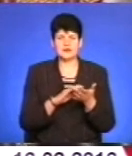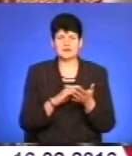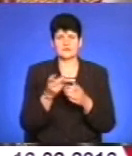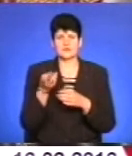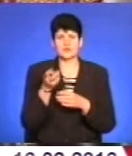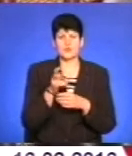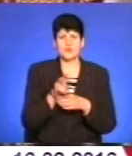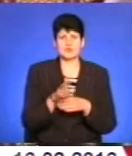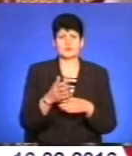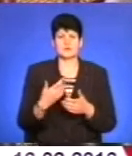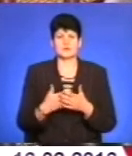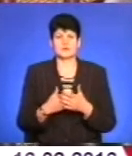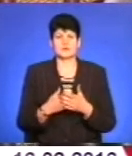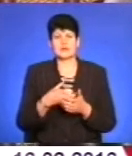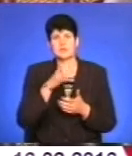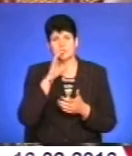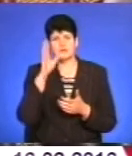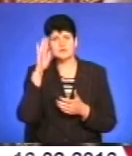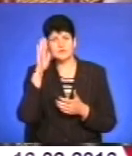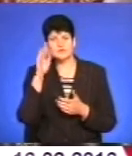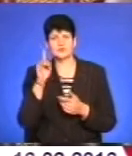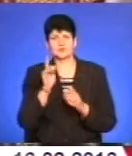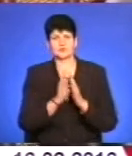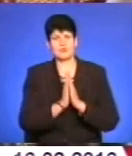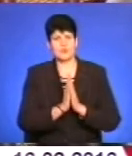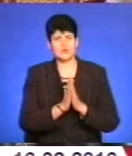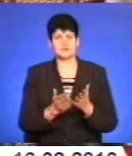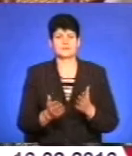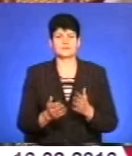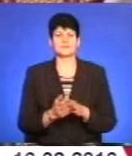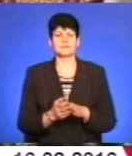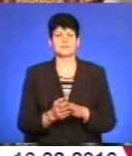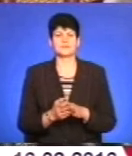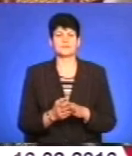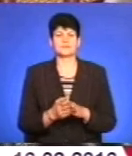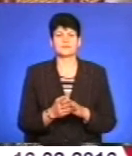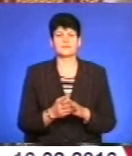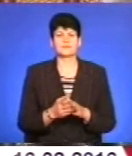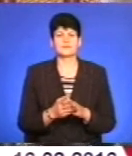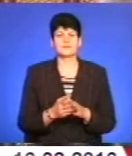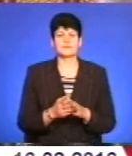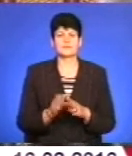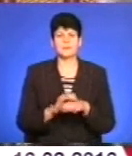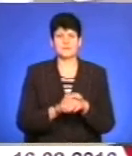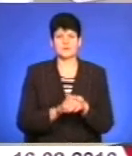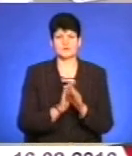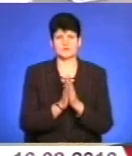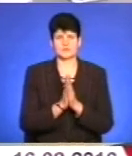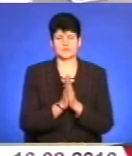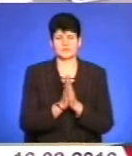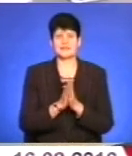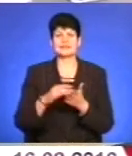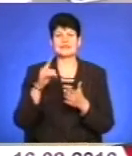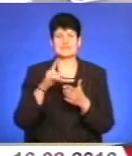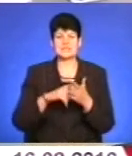заходять під приводом напитися води або щось попросити, або там милості просять.